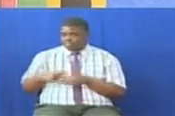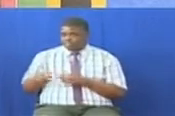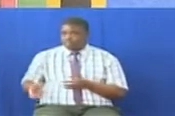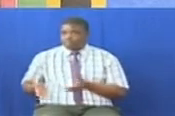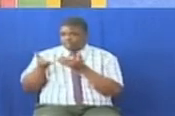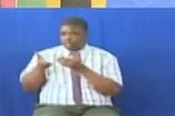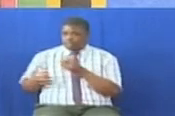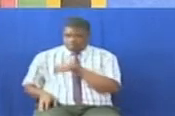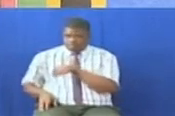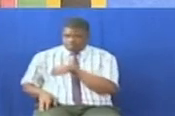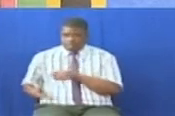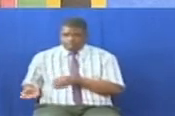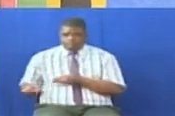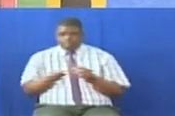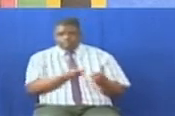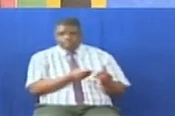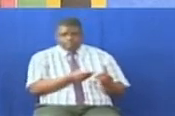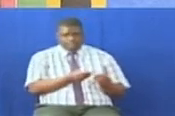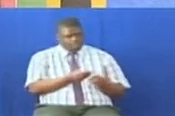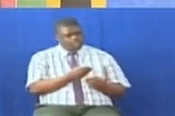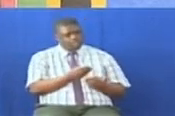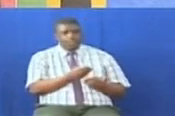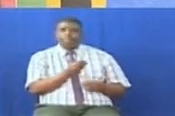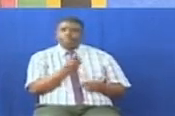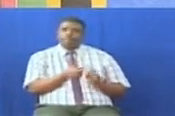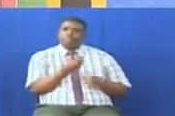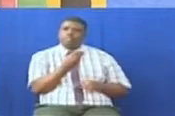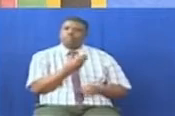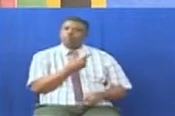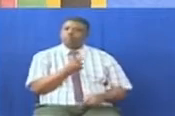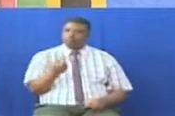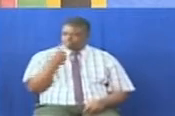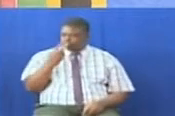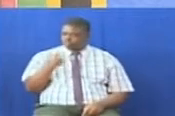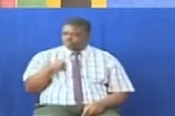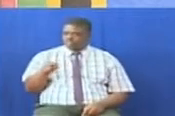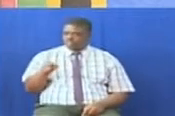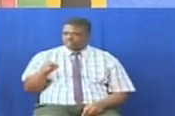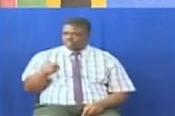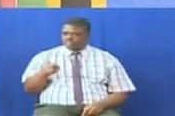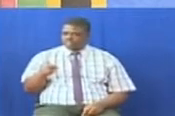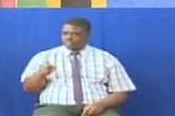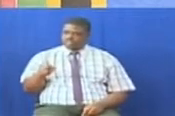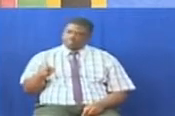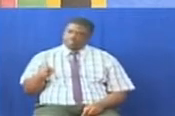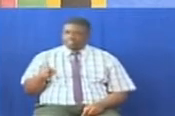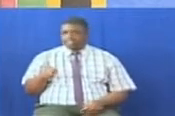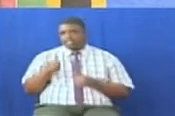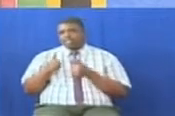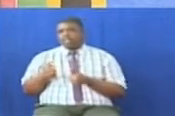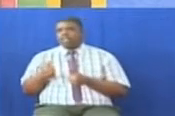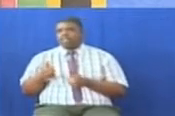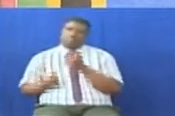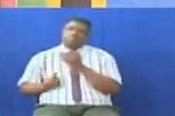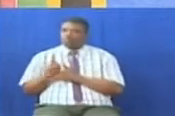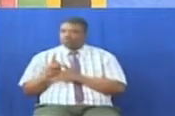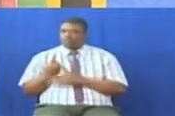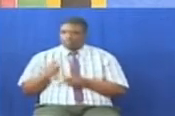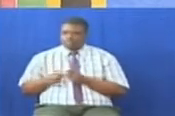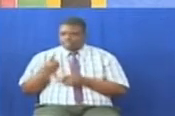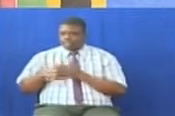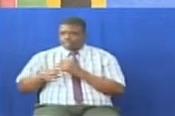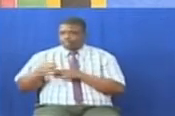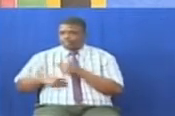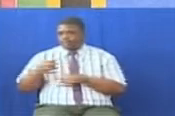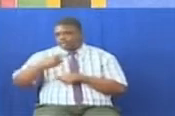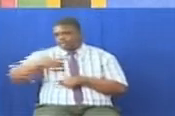wilaya zipelekwe kwa kota tatu tu, ili tuone ufanisi wa hicho ambacho kinatarajiwa kutokana katika miradi yetu ya